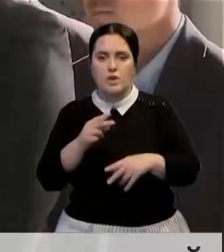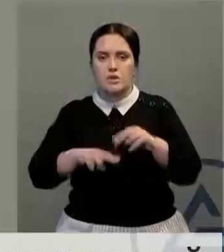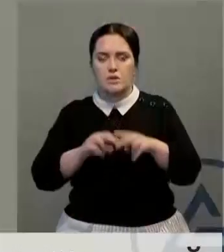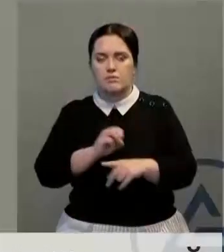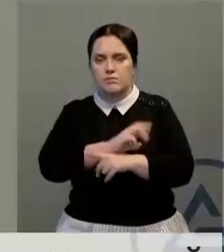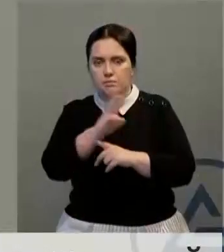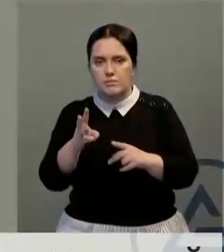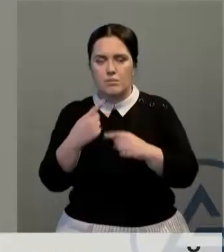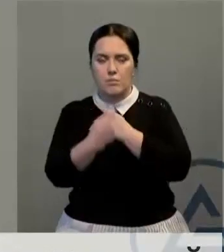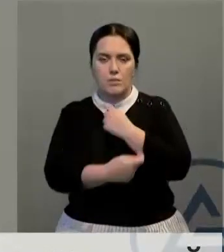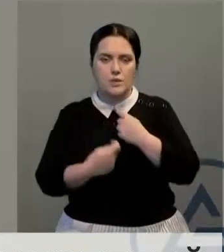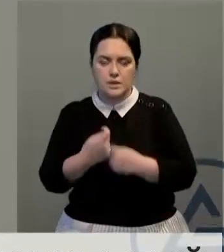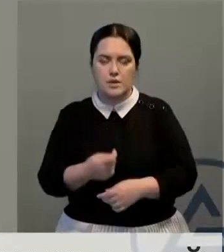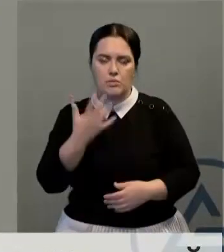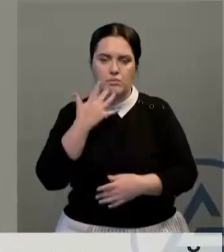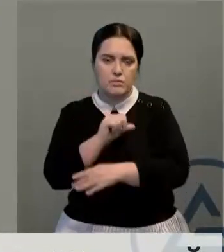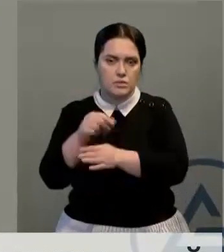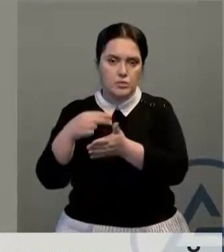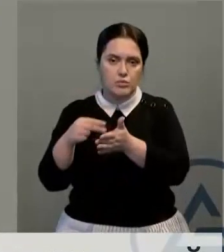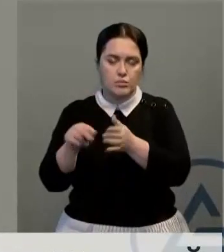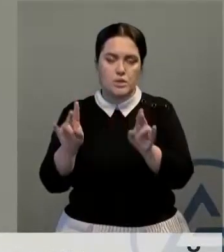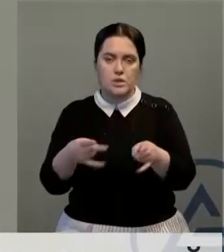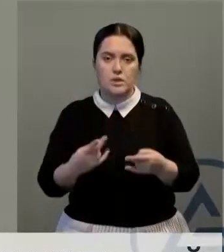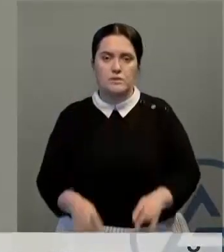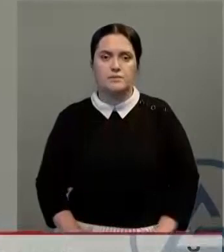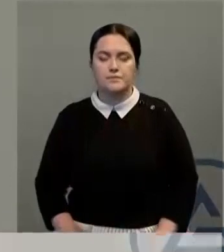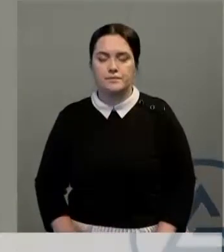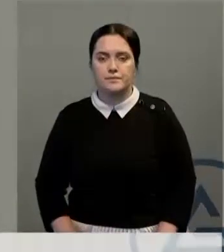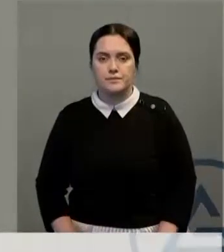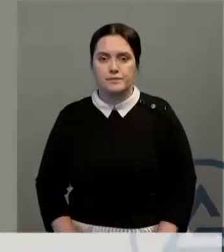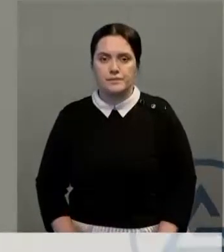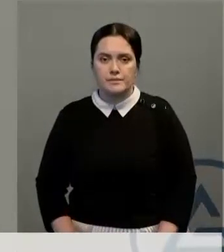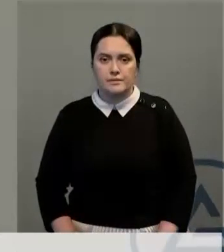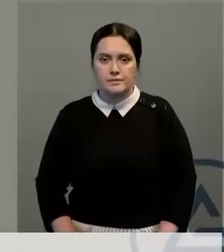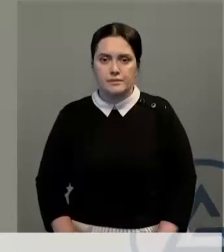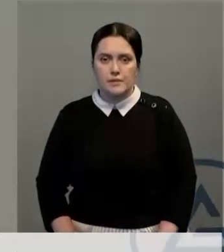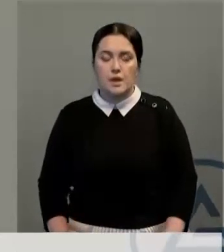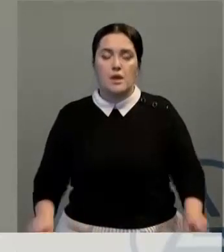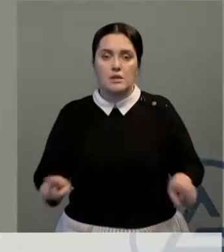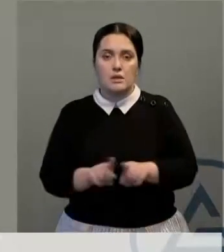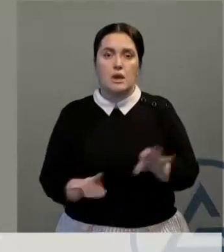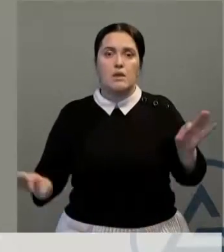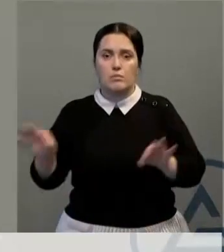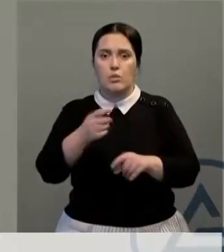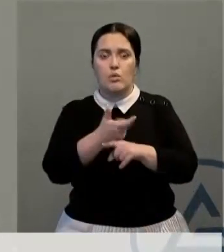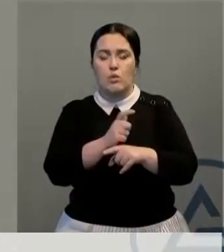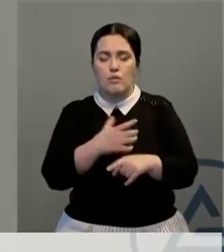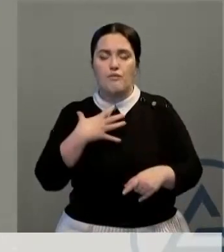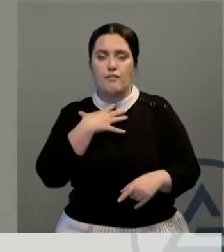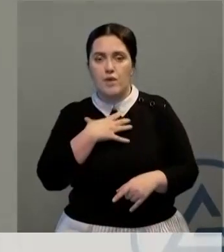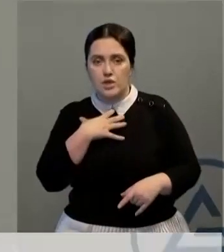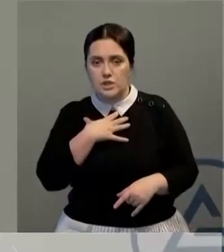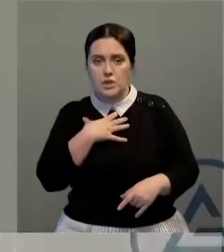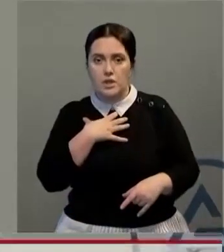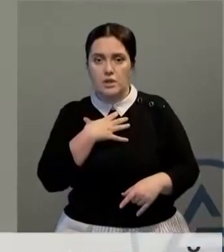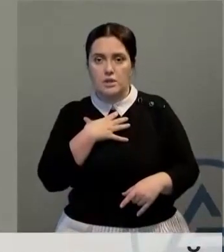рынок импортозамещением. Конечно же, реализация подобных проектов очень важна для насыщения внутреннего строительного рынка